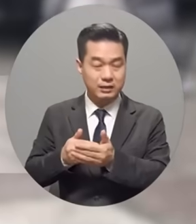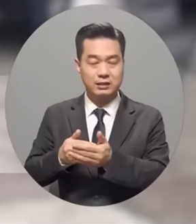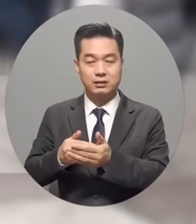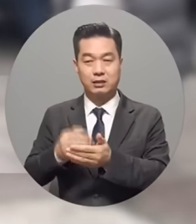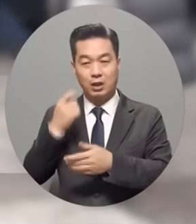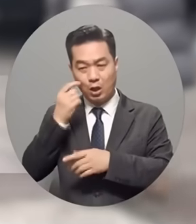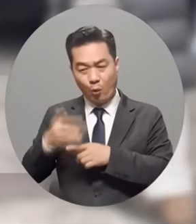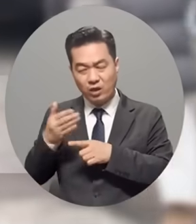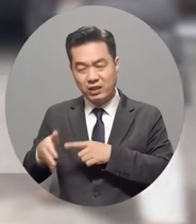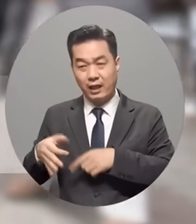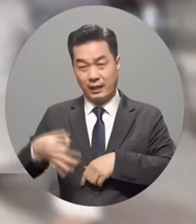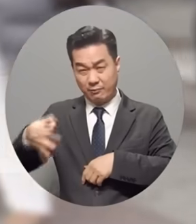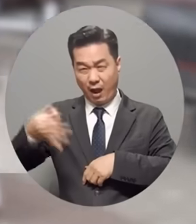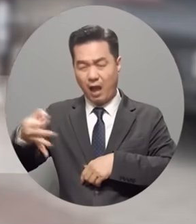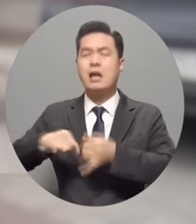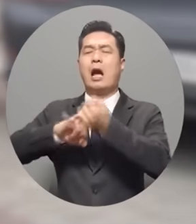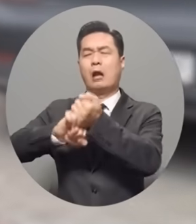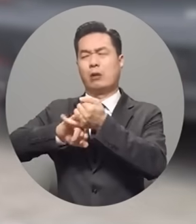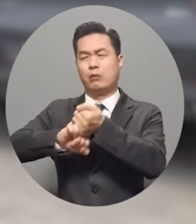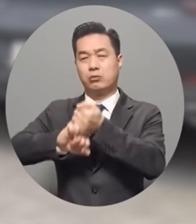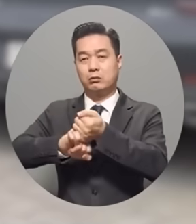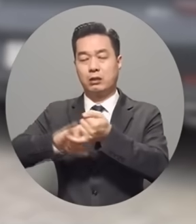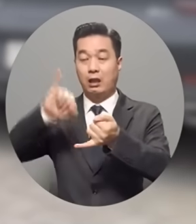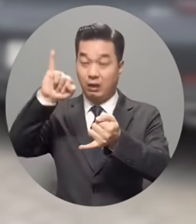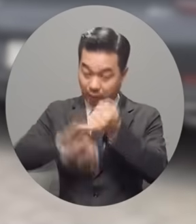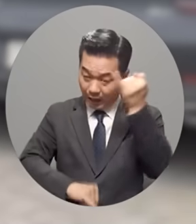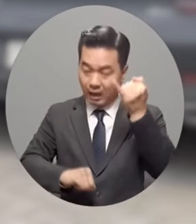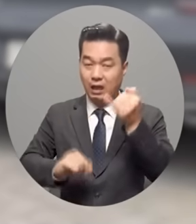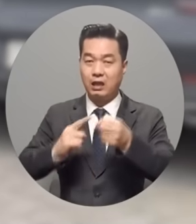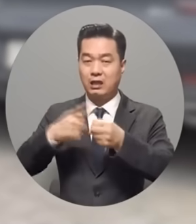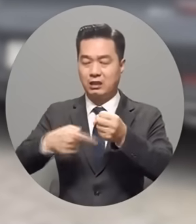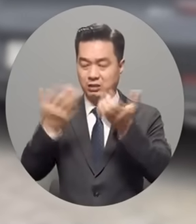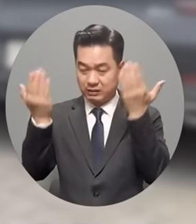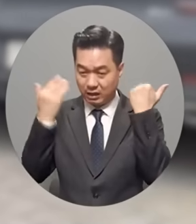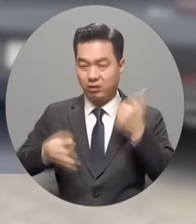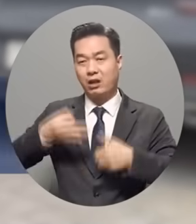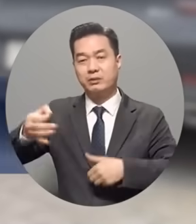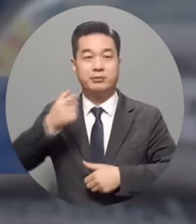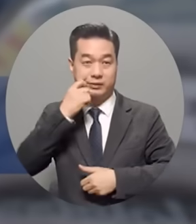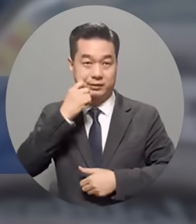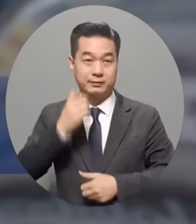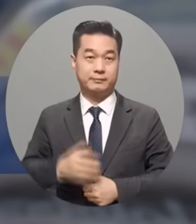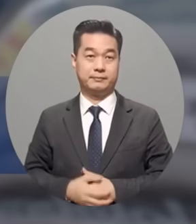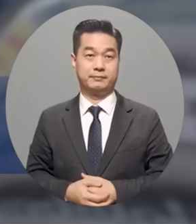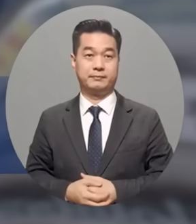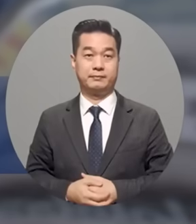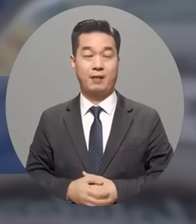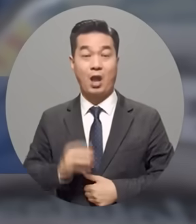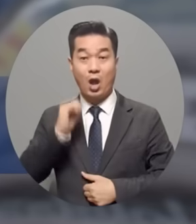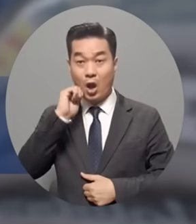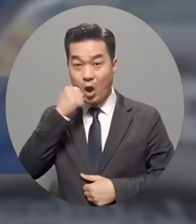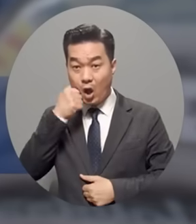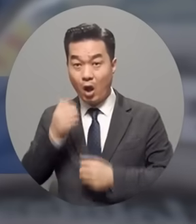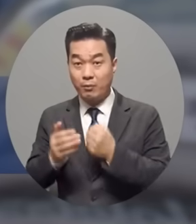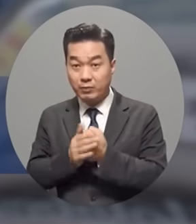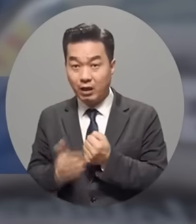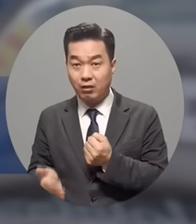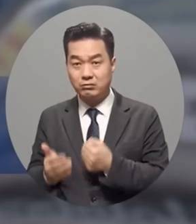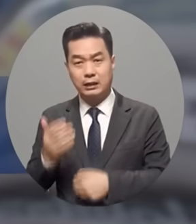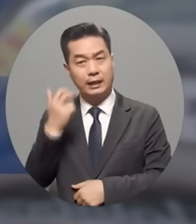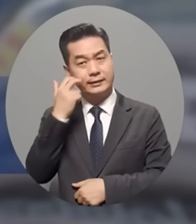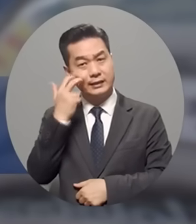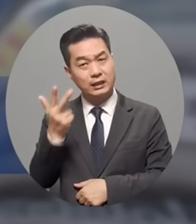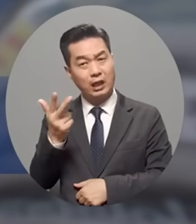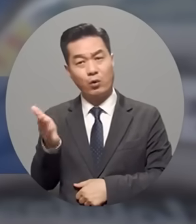모두 내겠다고 약속했지만 해를 넘어서도 갚지 못했습니다. 어렵다고 그러니까 7개월이 남겨있어요.